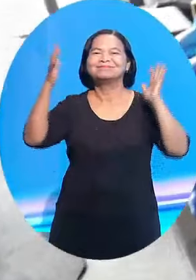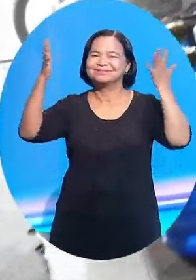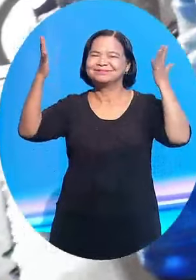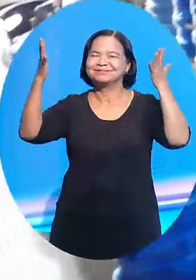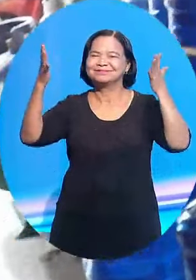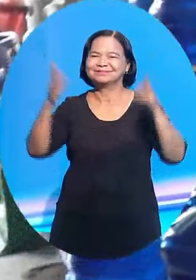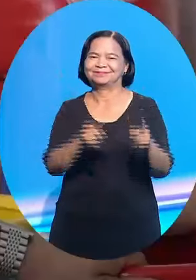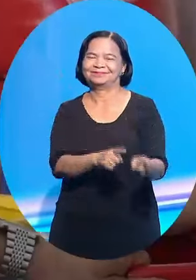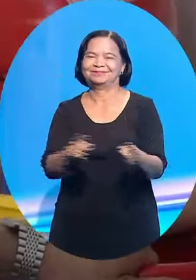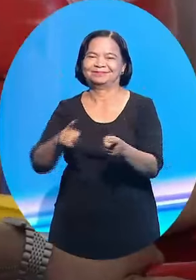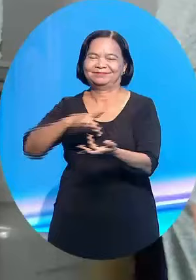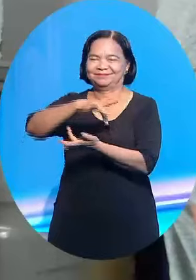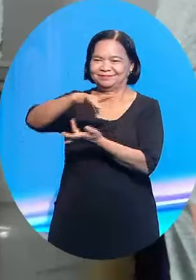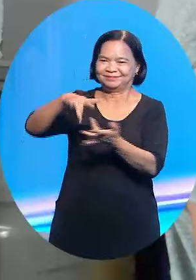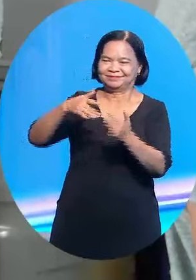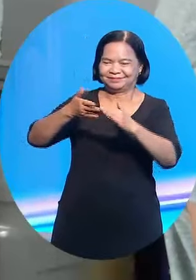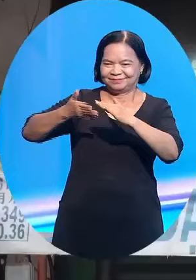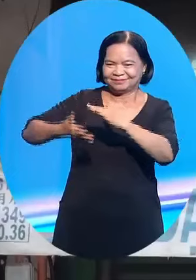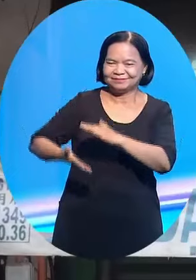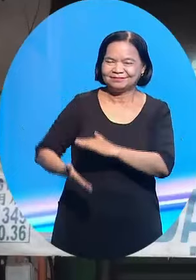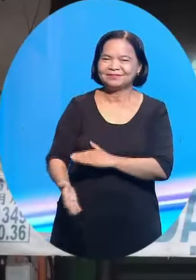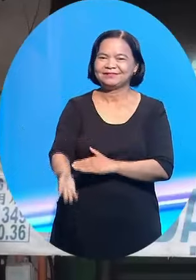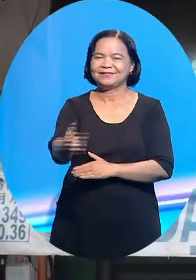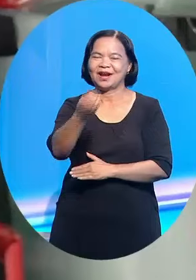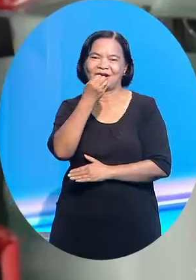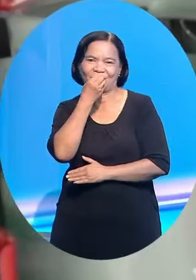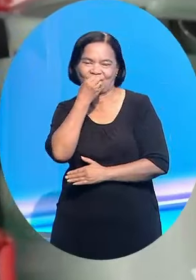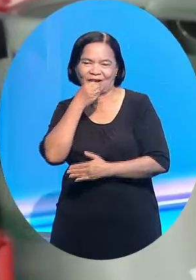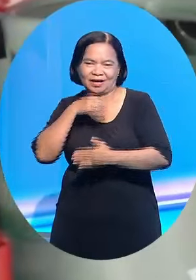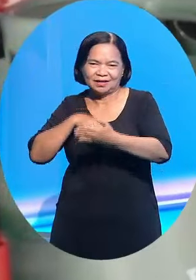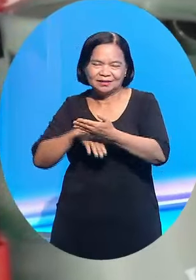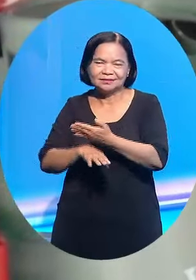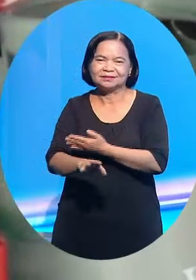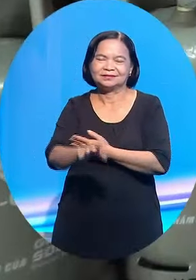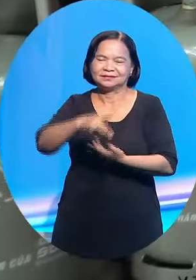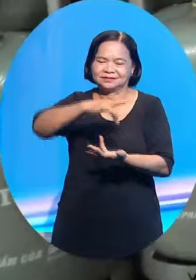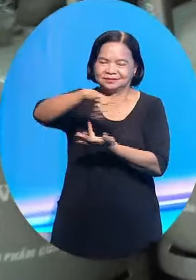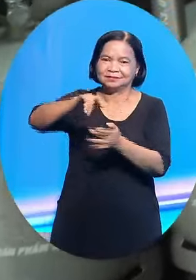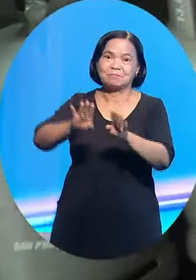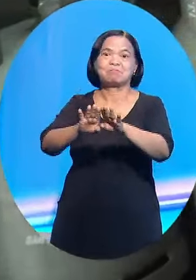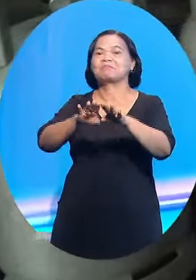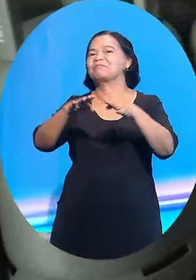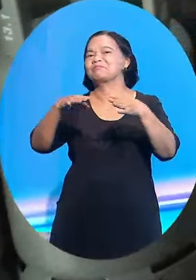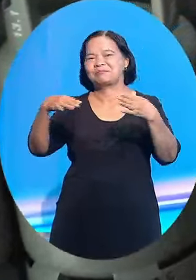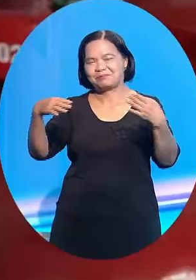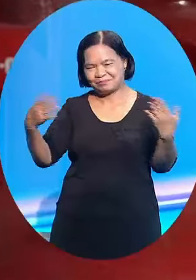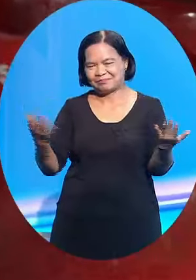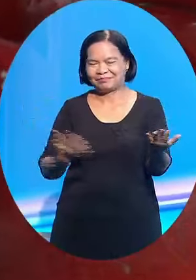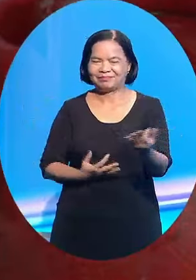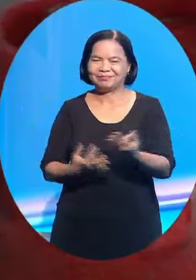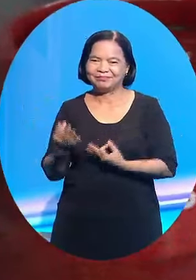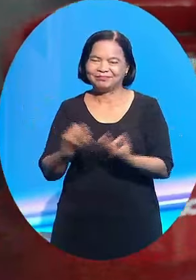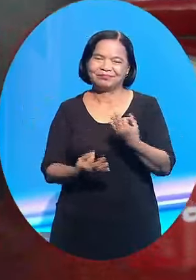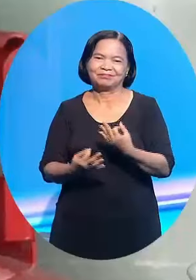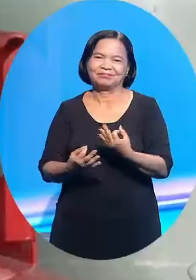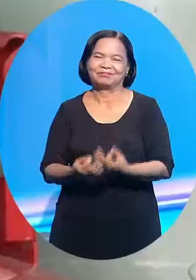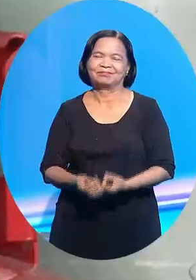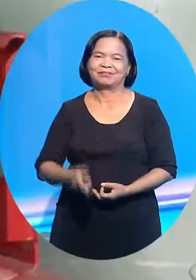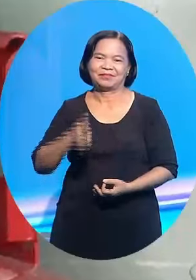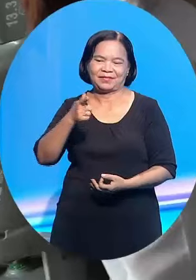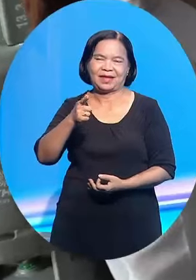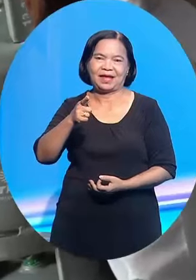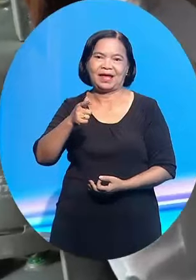ngành dịch vụ, du lịch, nhà hàng, khách sạn, quán ăn. Đặc biệt là trong bối cảnh ngành du lịch đã mở cửa trở lại, thị trường khởi sắc hơn. Gasao